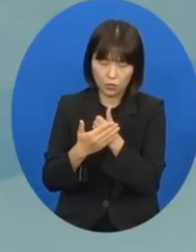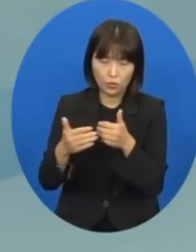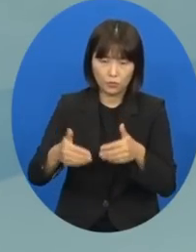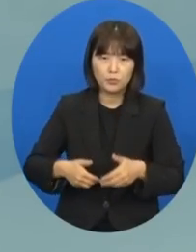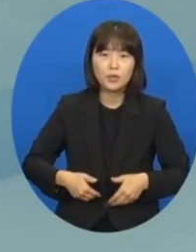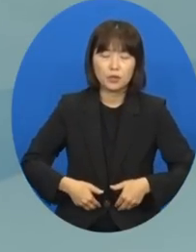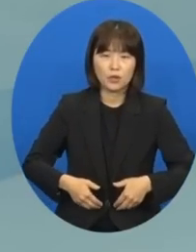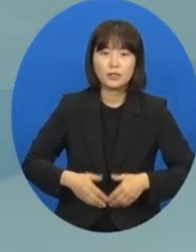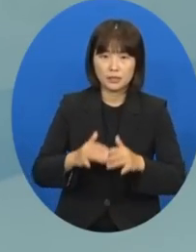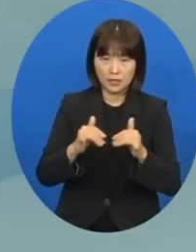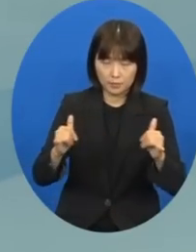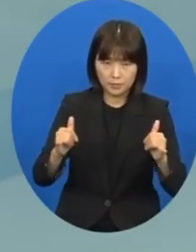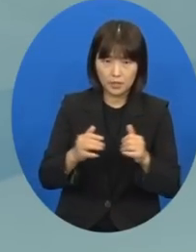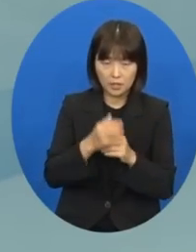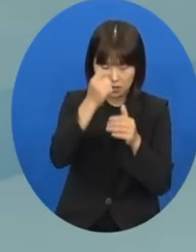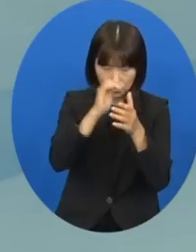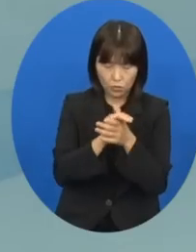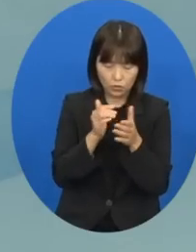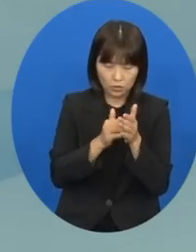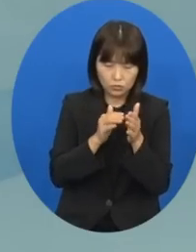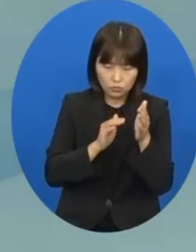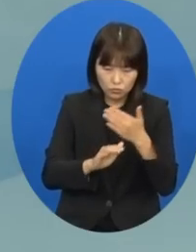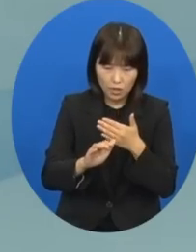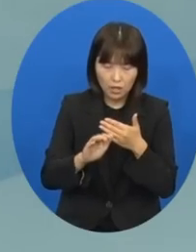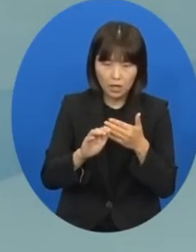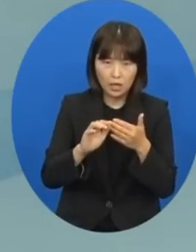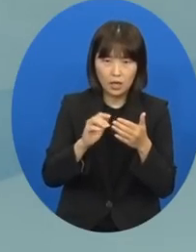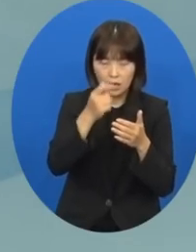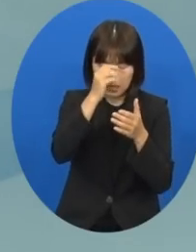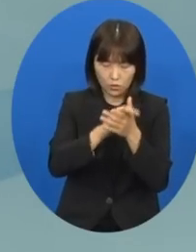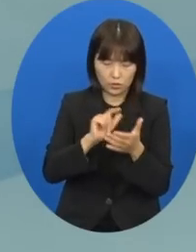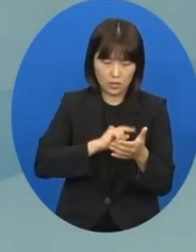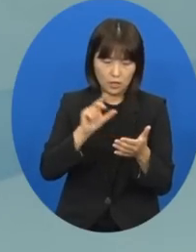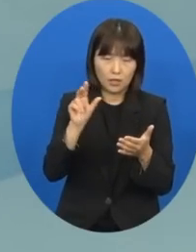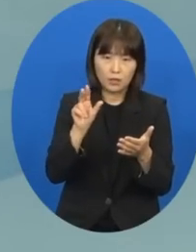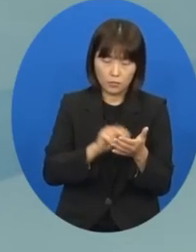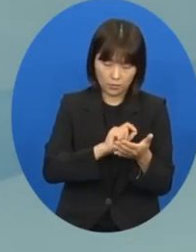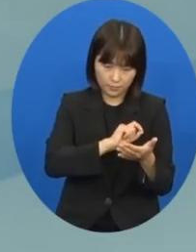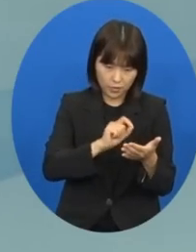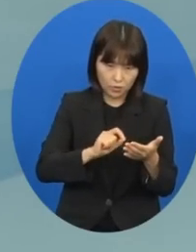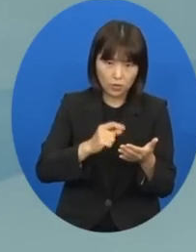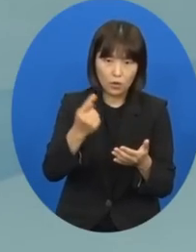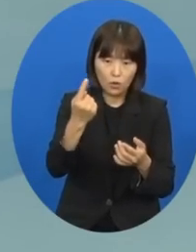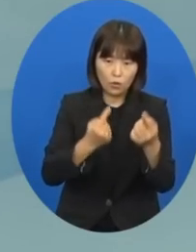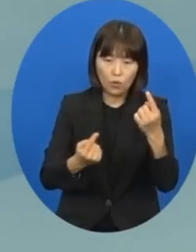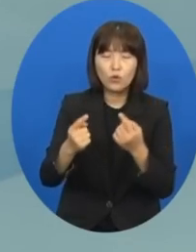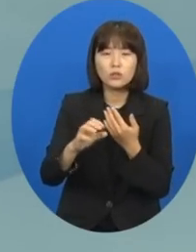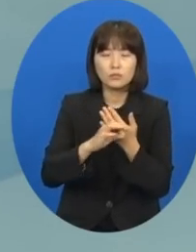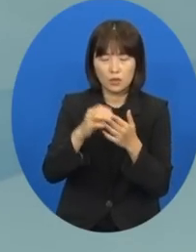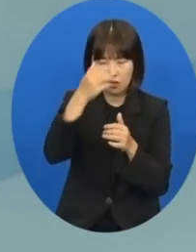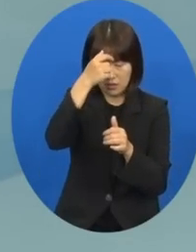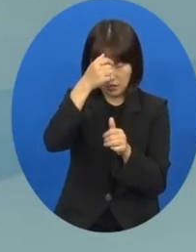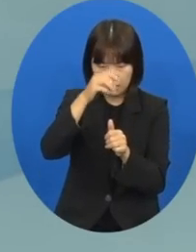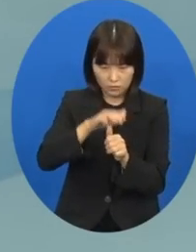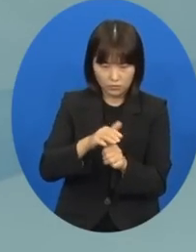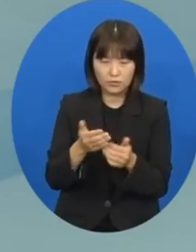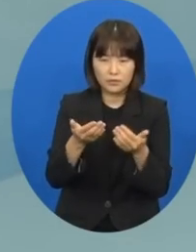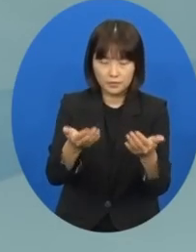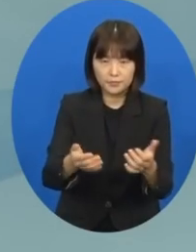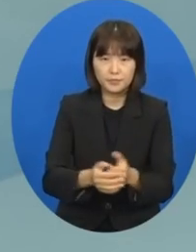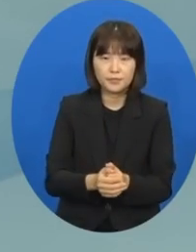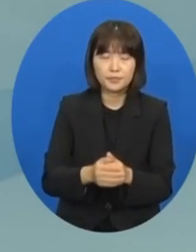후에 앞에 나오셔서 기도 제목을 쓰셔서 나오시면 우리 한 분 한 분을 위해서 주의 마음으로 기도해 드리겠습니다. 우리 세 번째